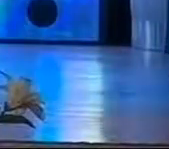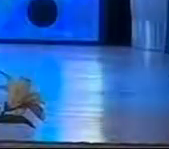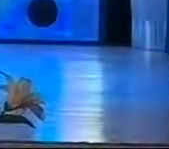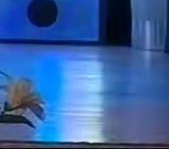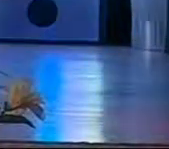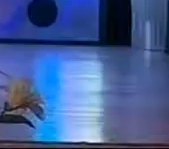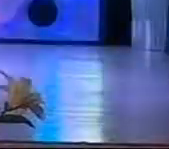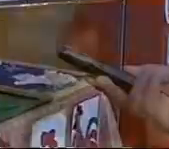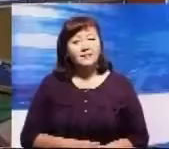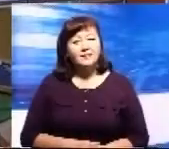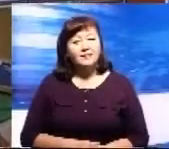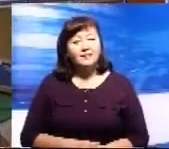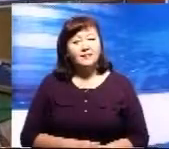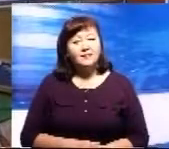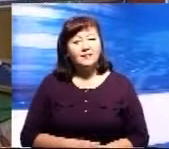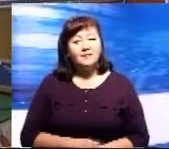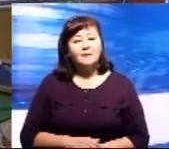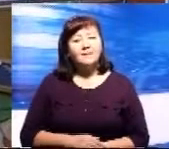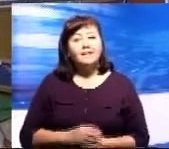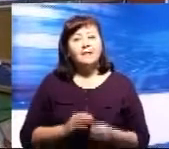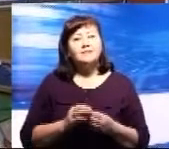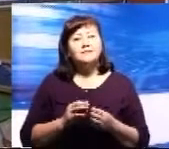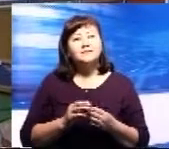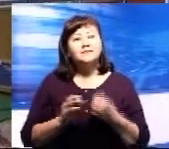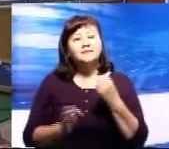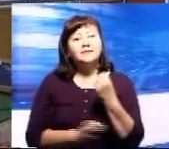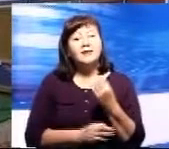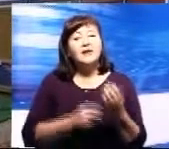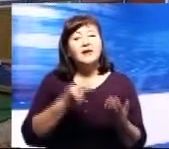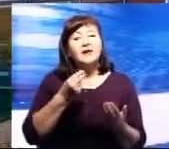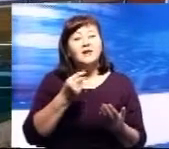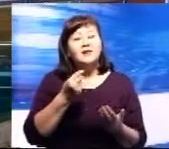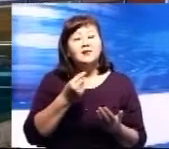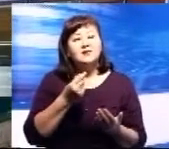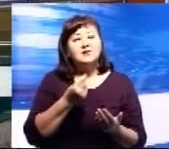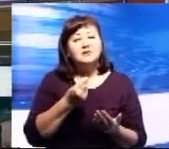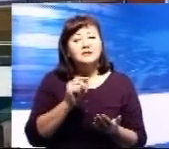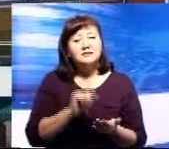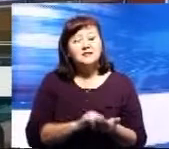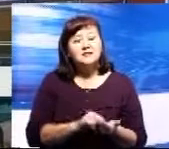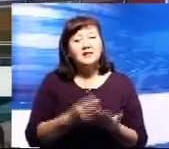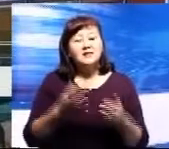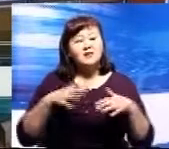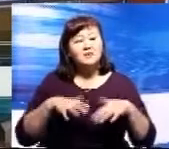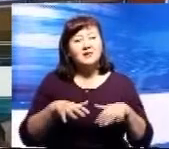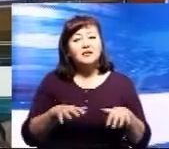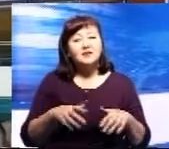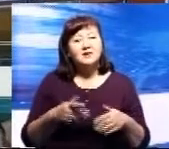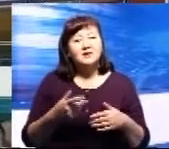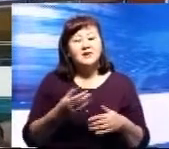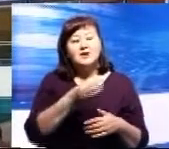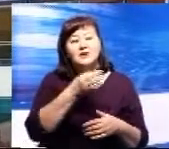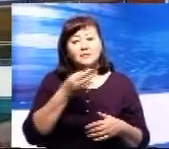чем. Конечная цель этой вообще самой проводимой мероприятие – это прежде всего,